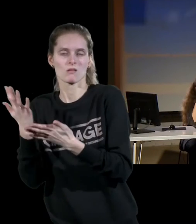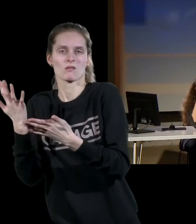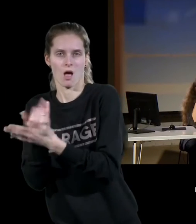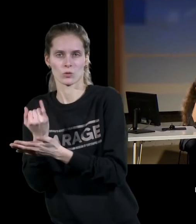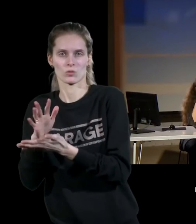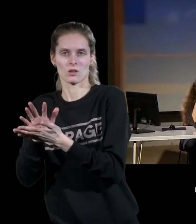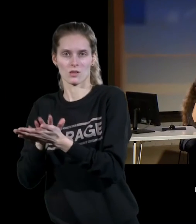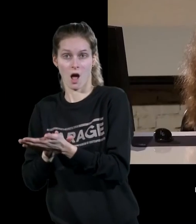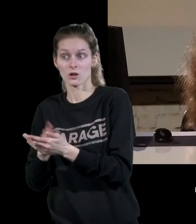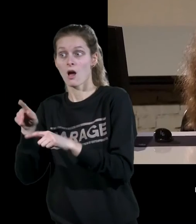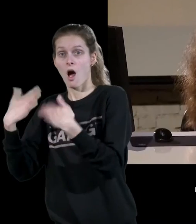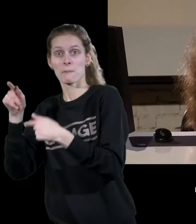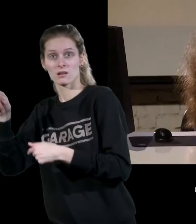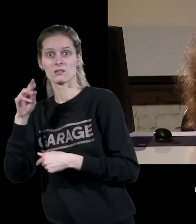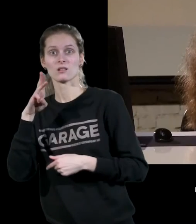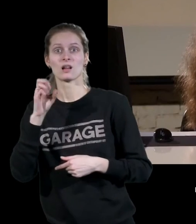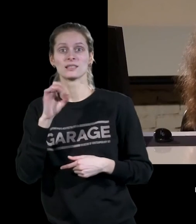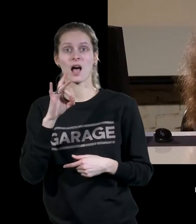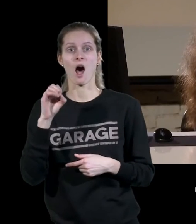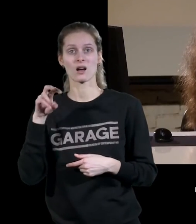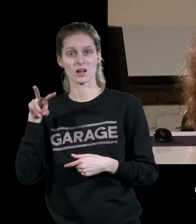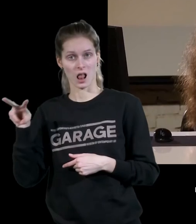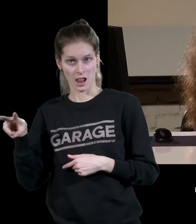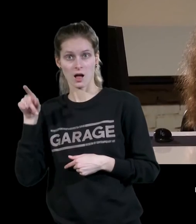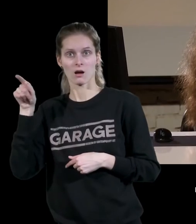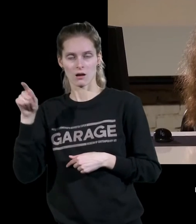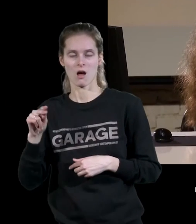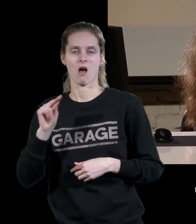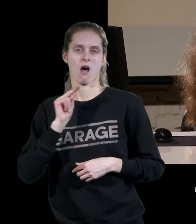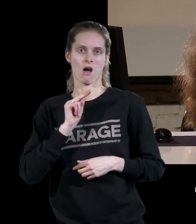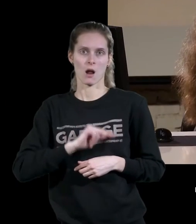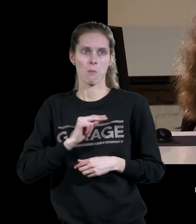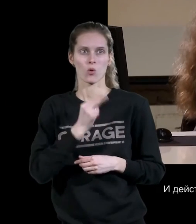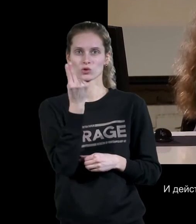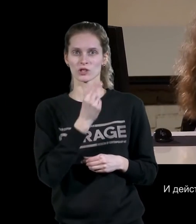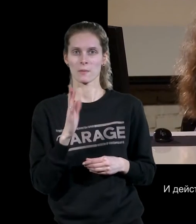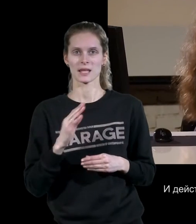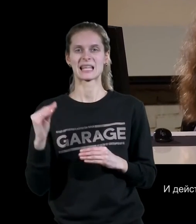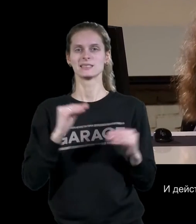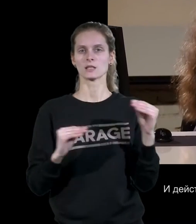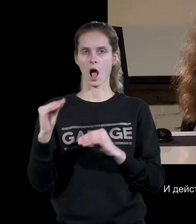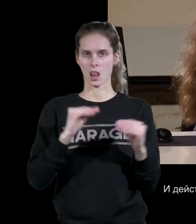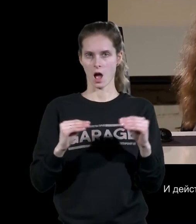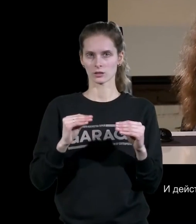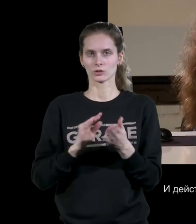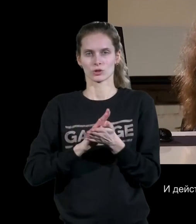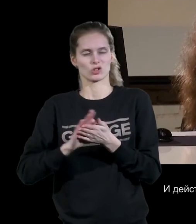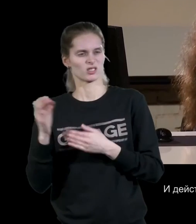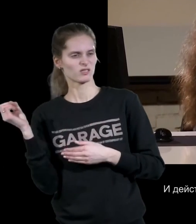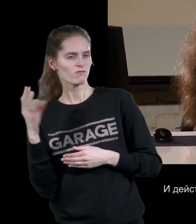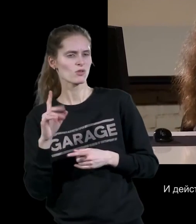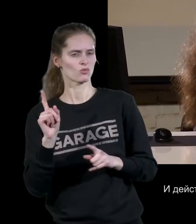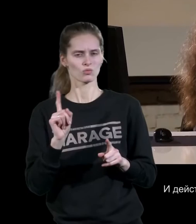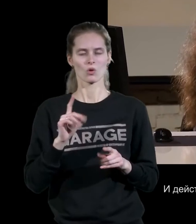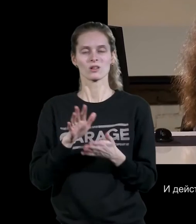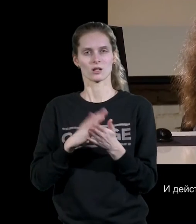оказывается Таррелл, который работает не с живописью, а с инсталляцией, с чистым светом, о чем мы будем говорить дальше. И действительно, это некая как